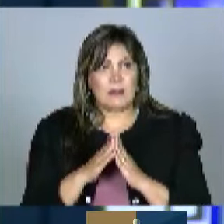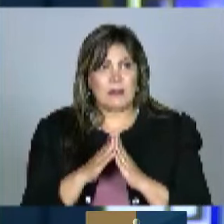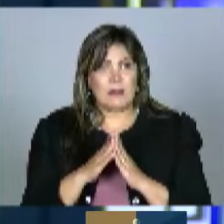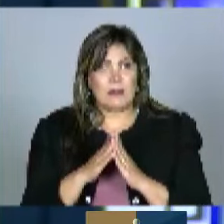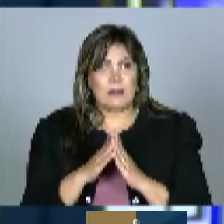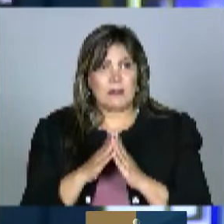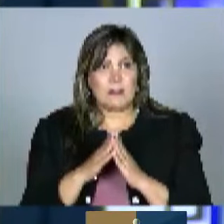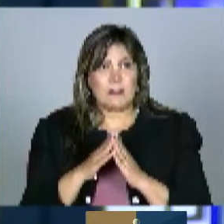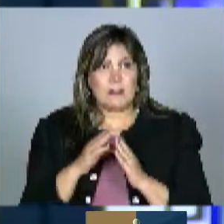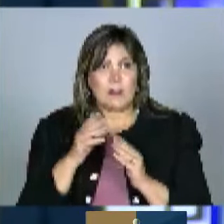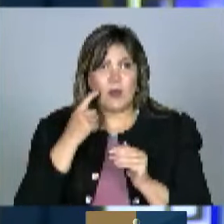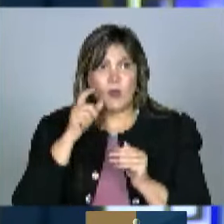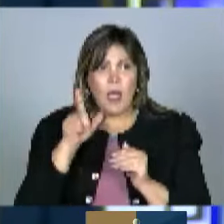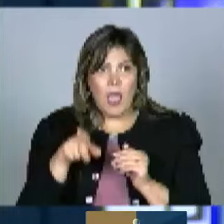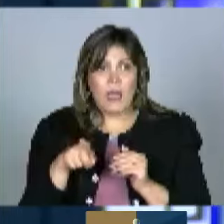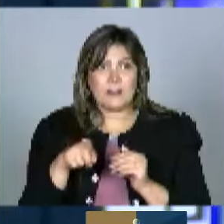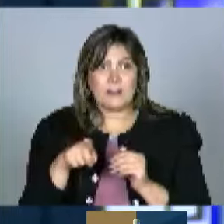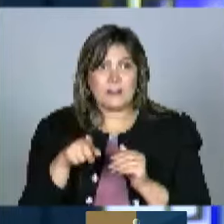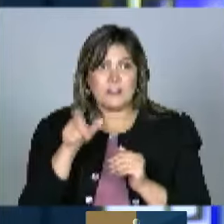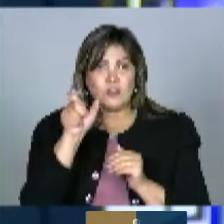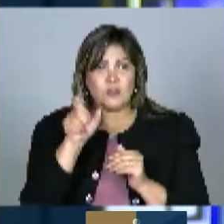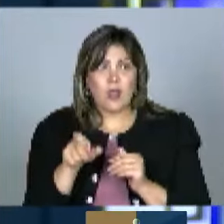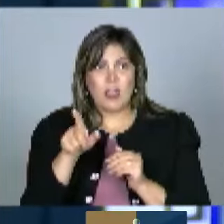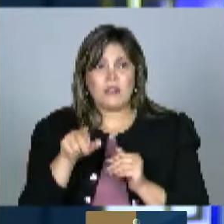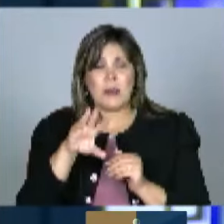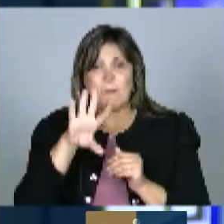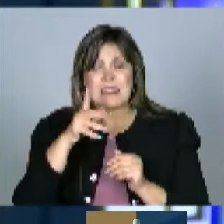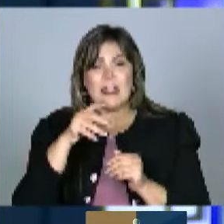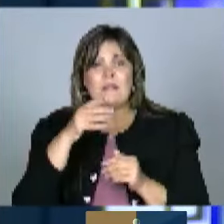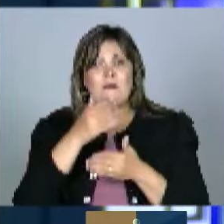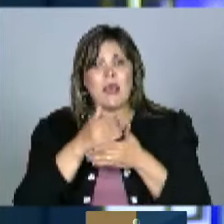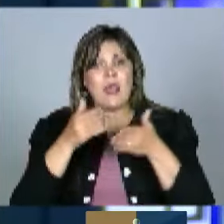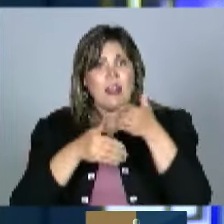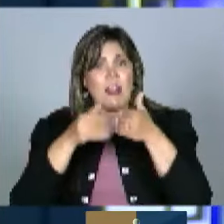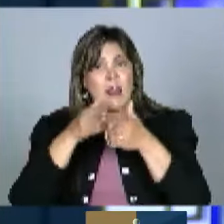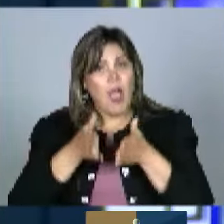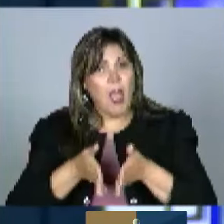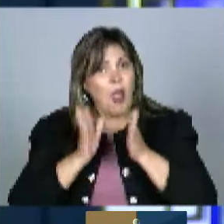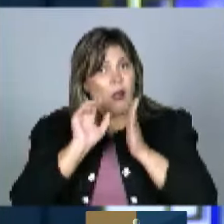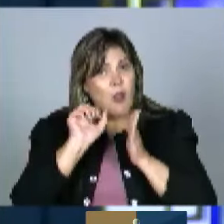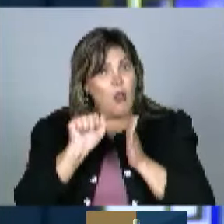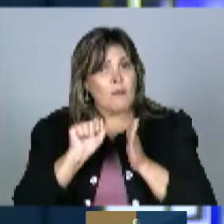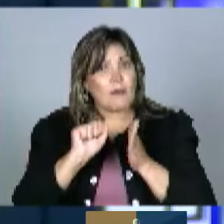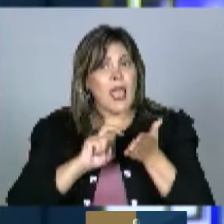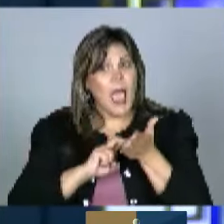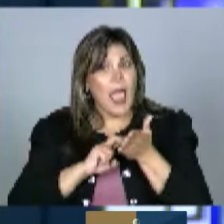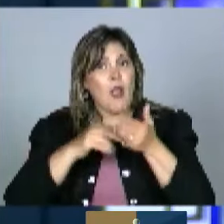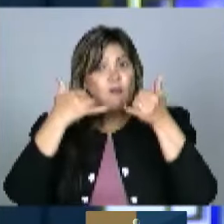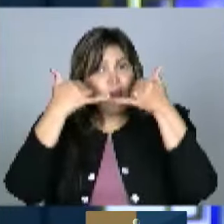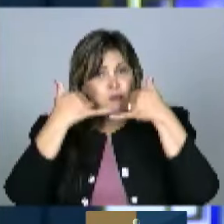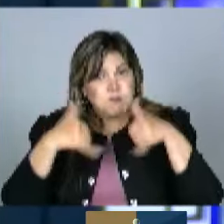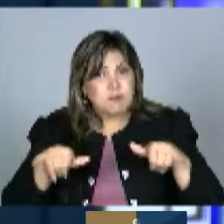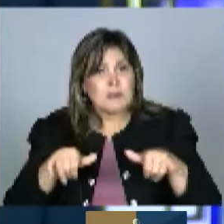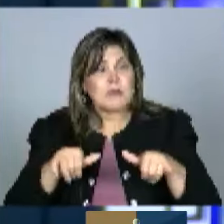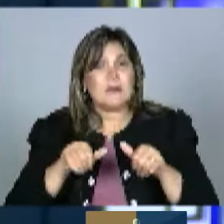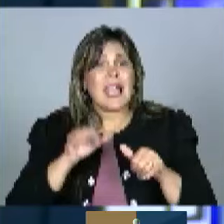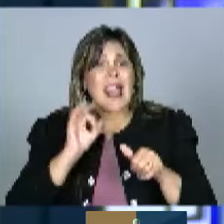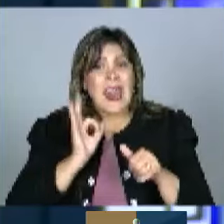ايوه واحد بيعمل تخريب في العقار وخوفا على العقار من انهيار